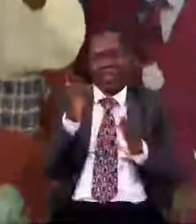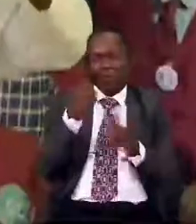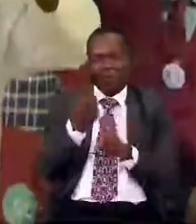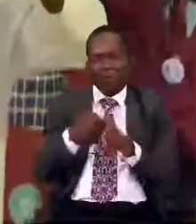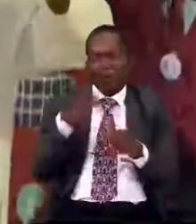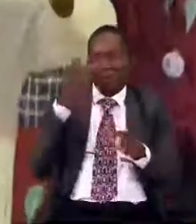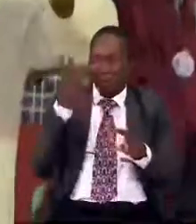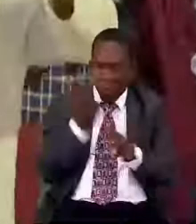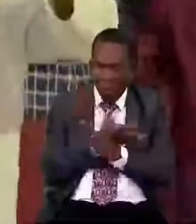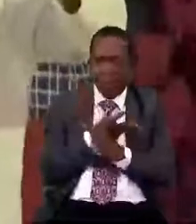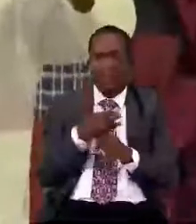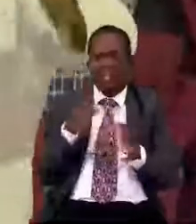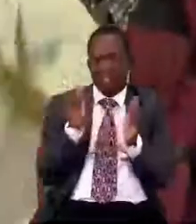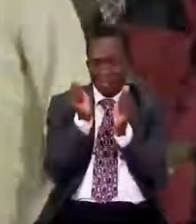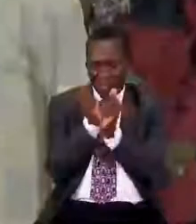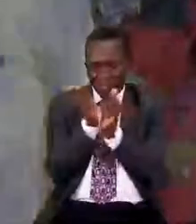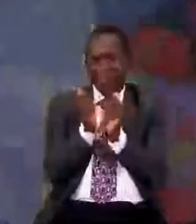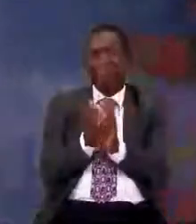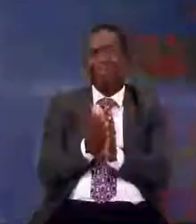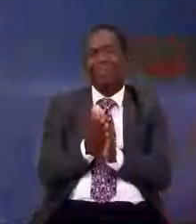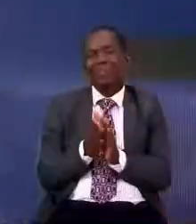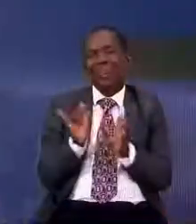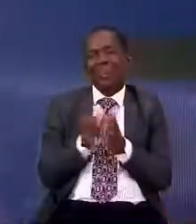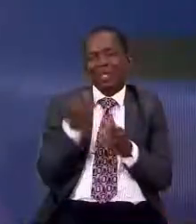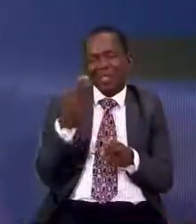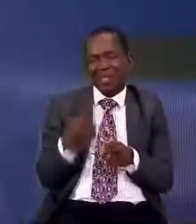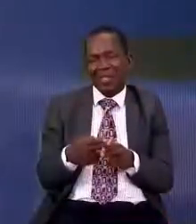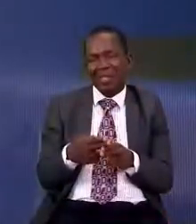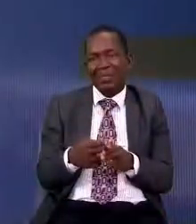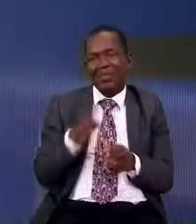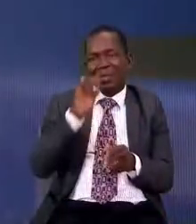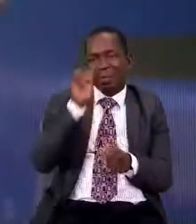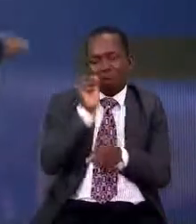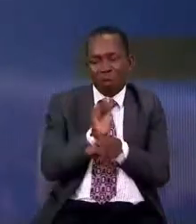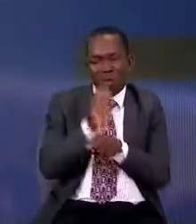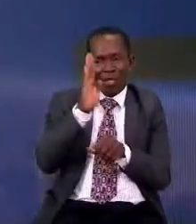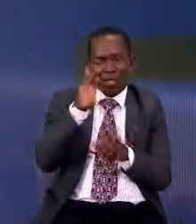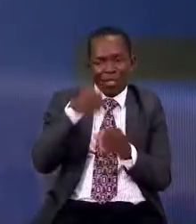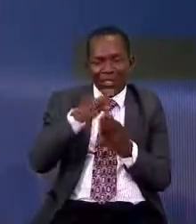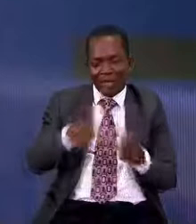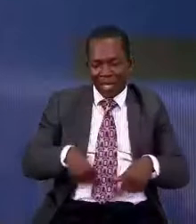des pires des esclavages, le nom là va agir dans votre vie. Vous avez entendu